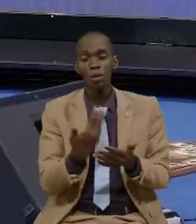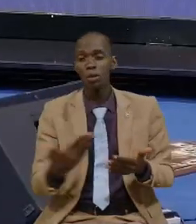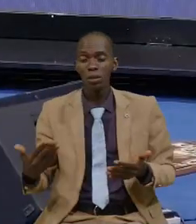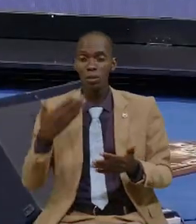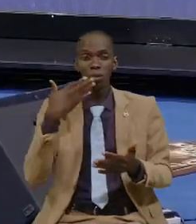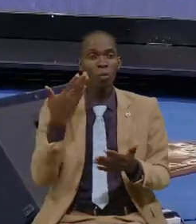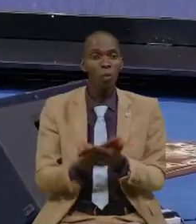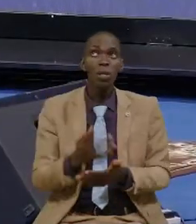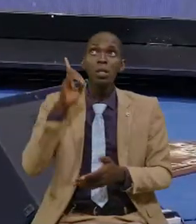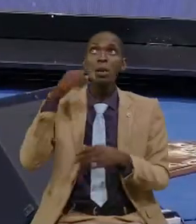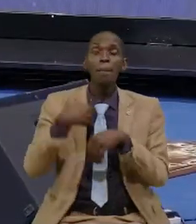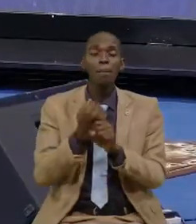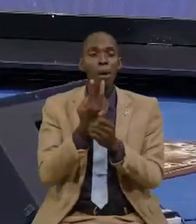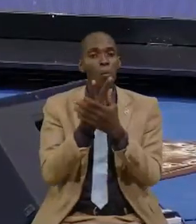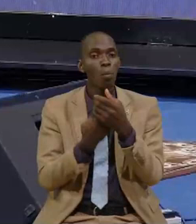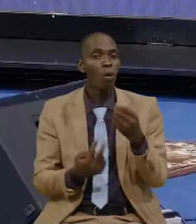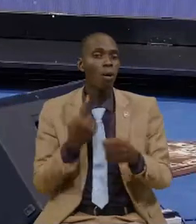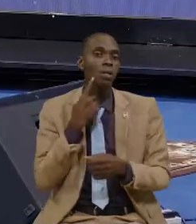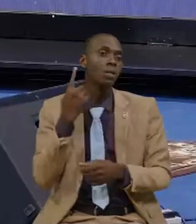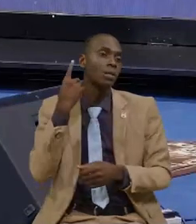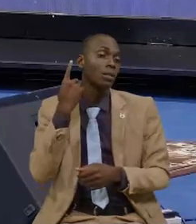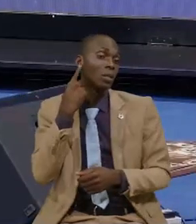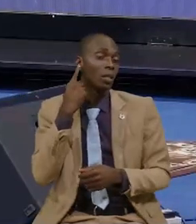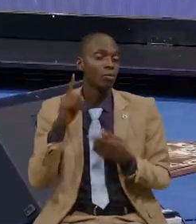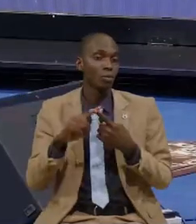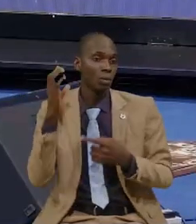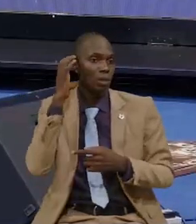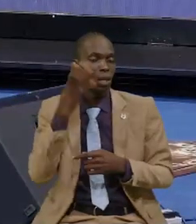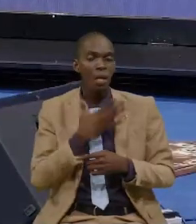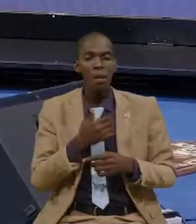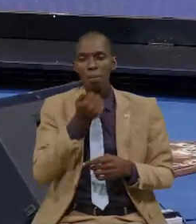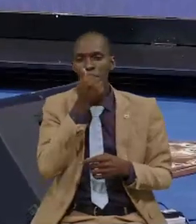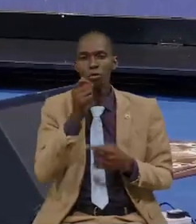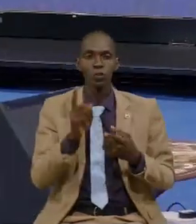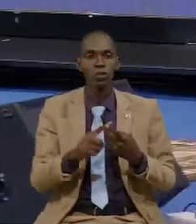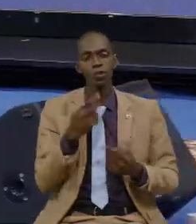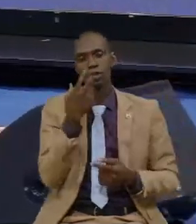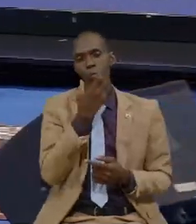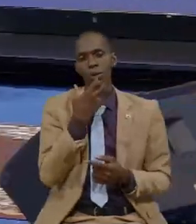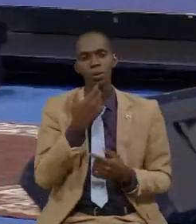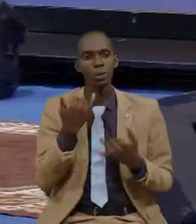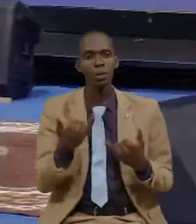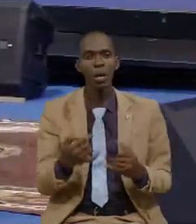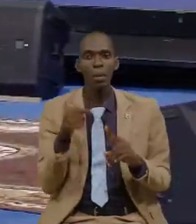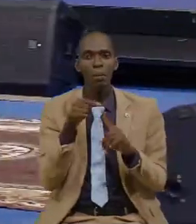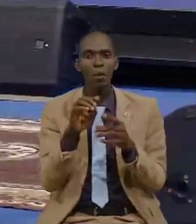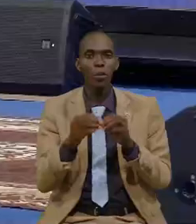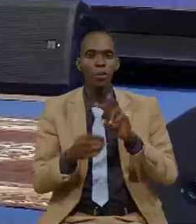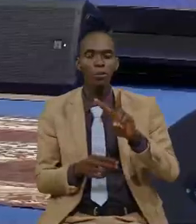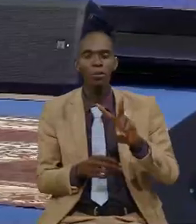merveille. Même, il fait entendre les sourds et parler les muets. Allons